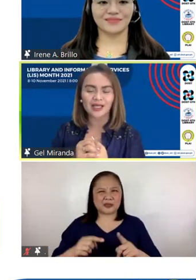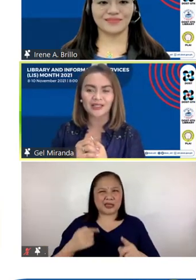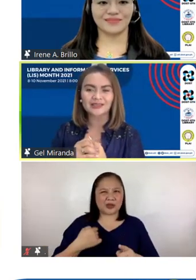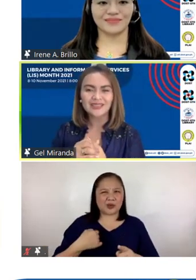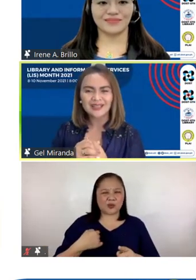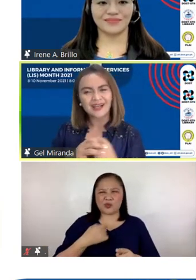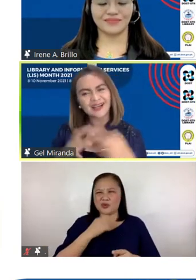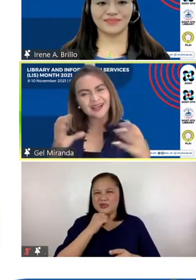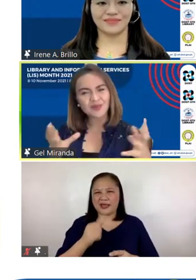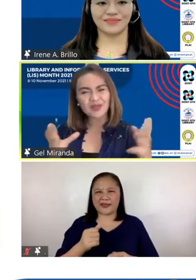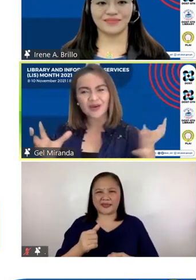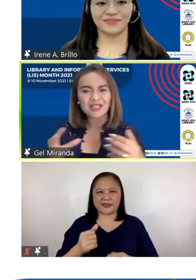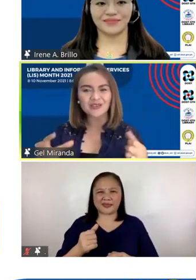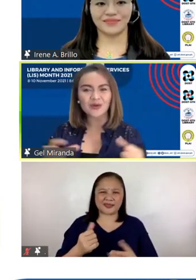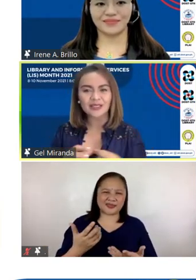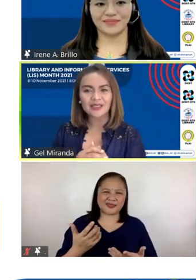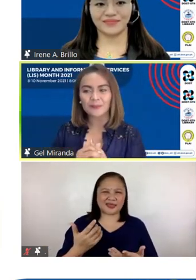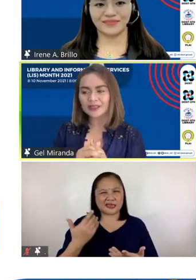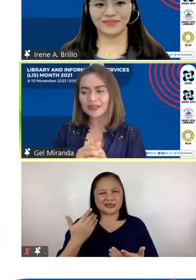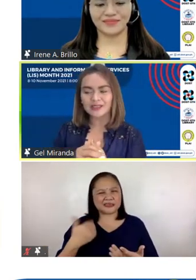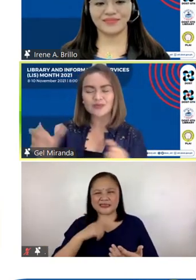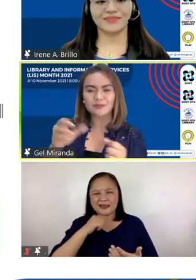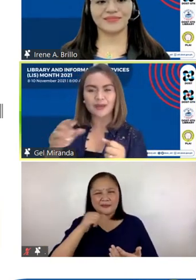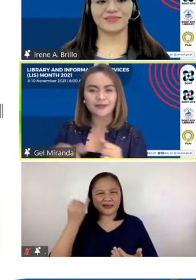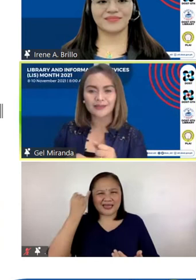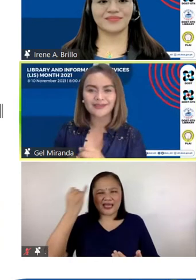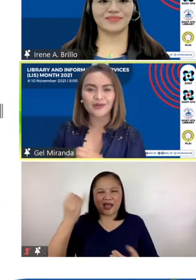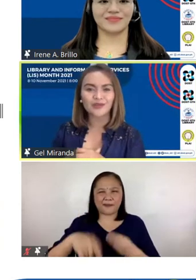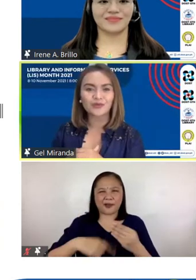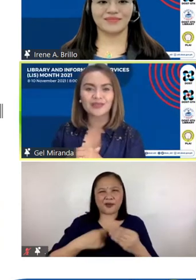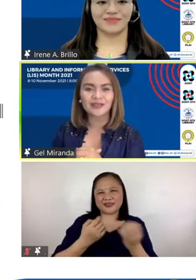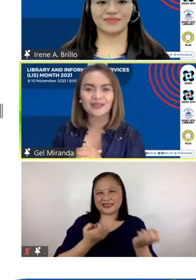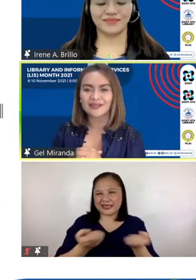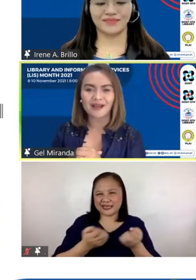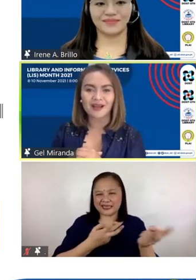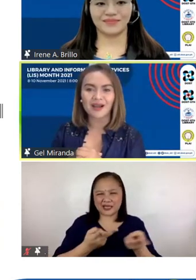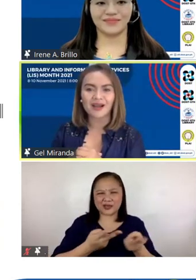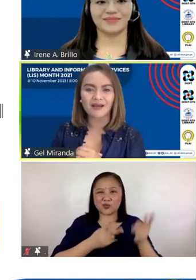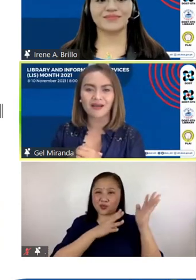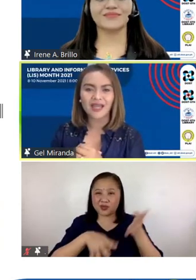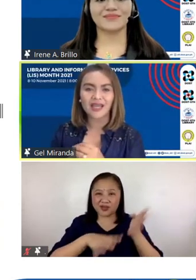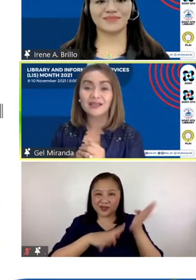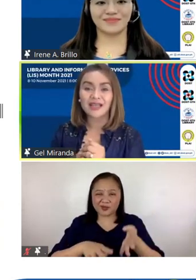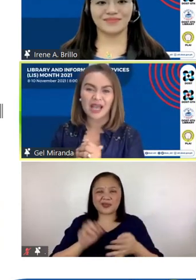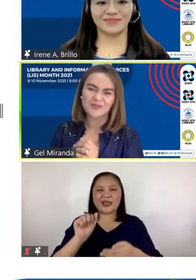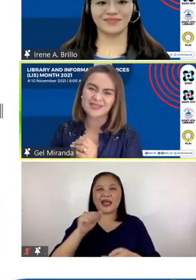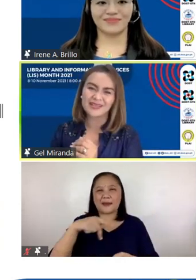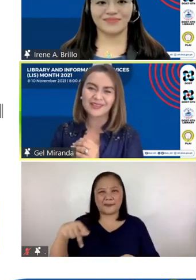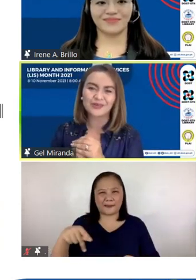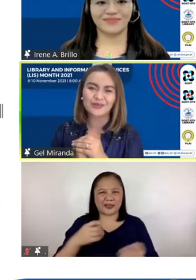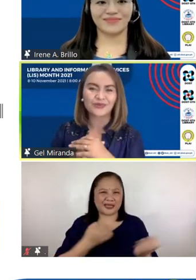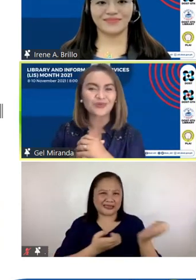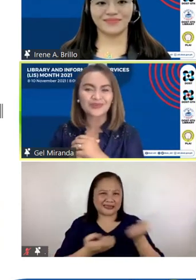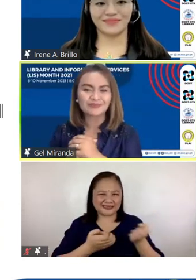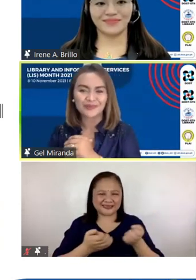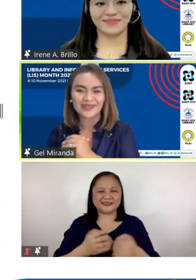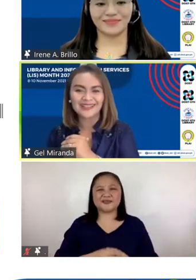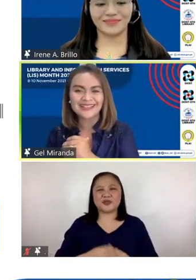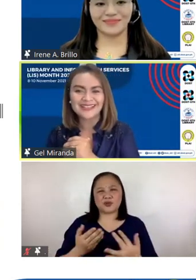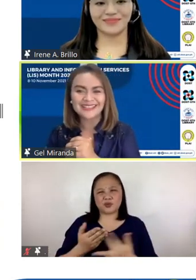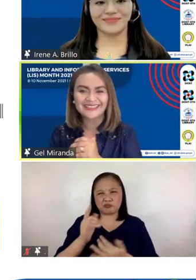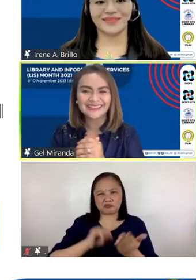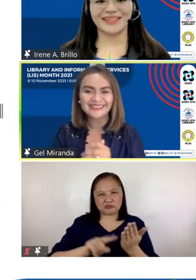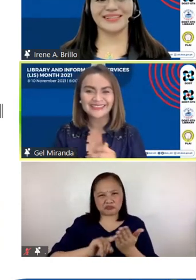ka, wala akong masyadong idea pagdating dun sa mga nada-download lang din na mga editing apps through phone po